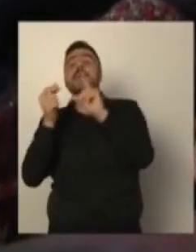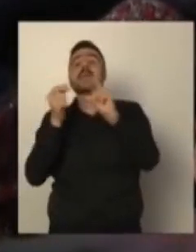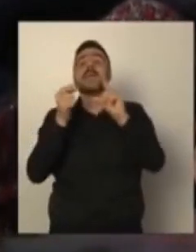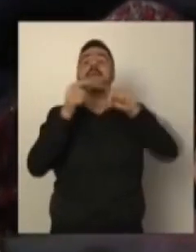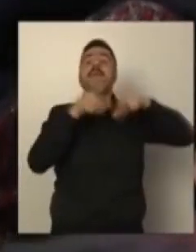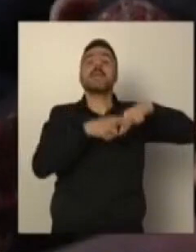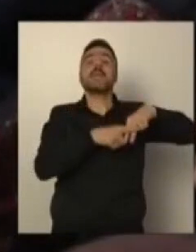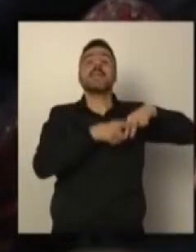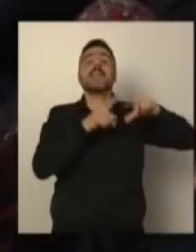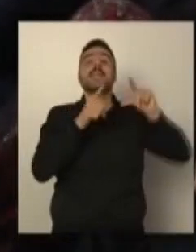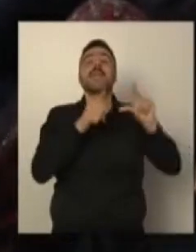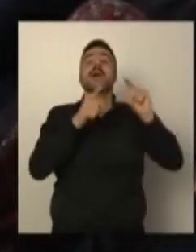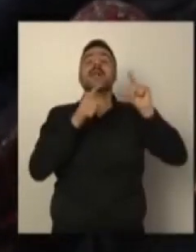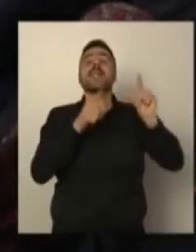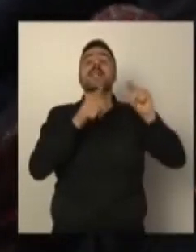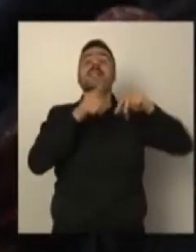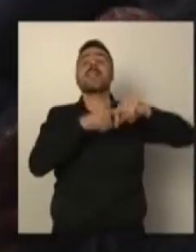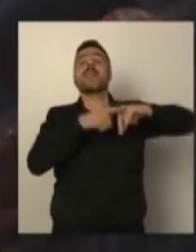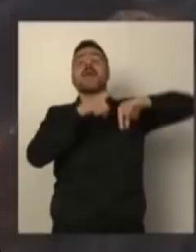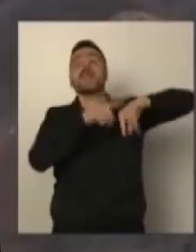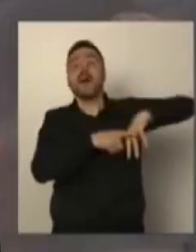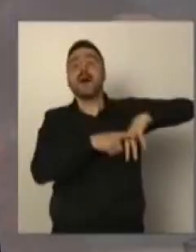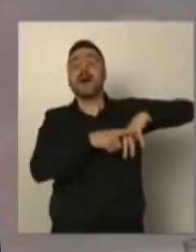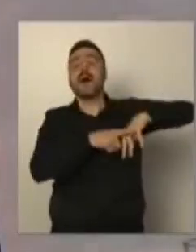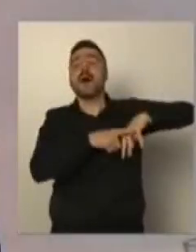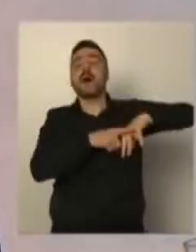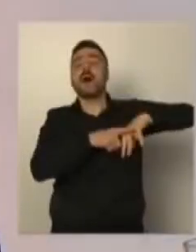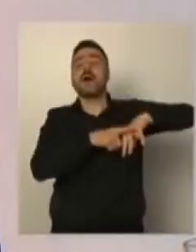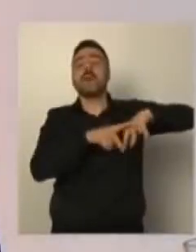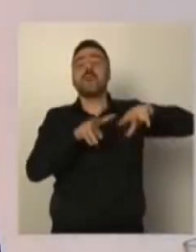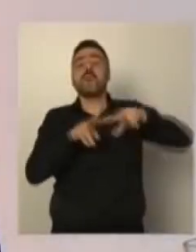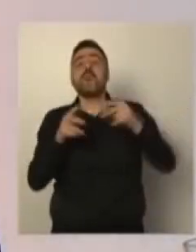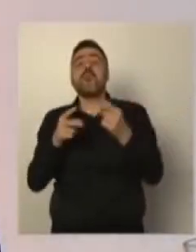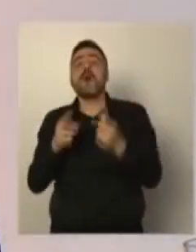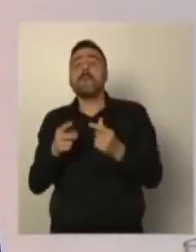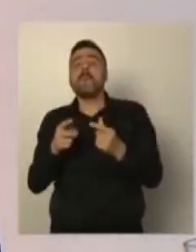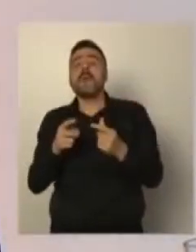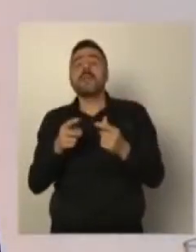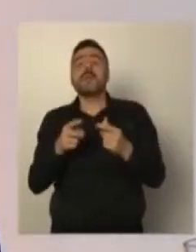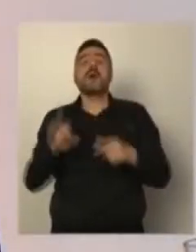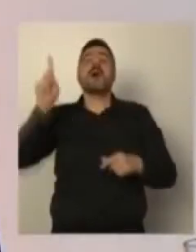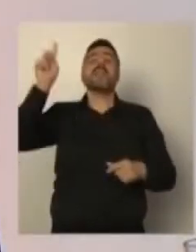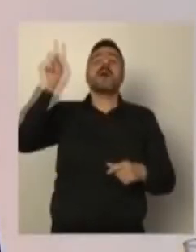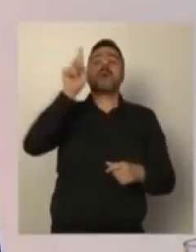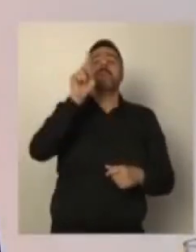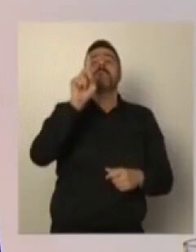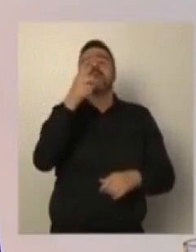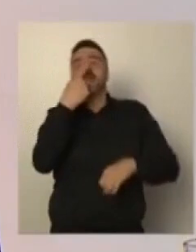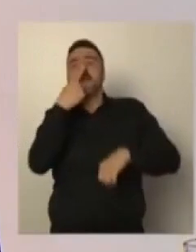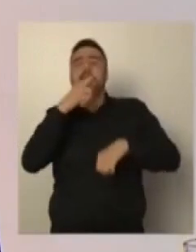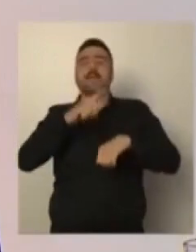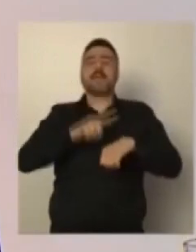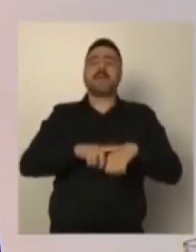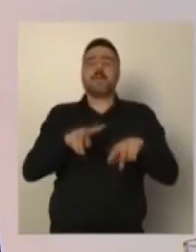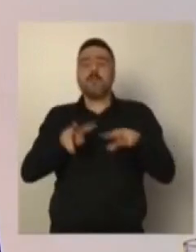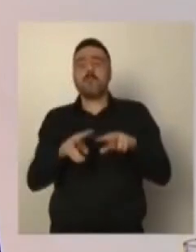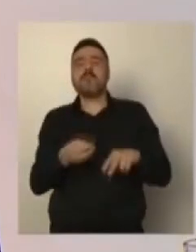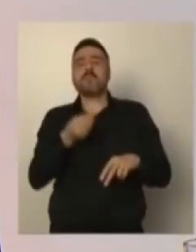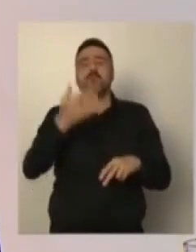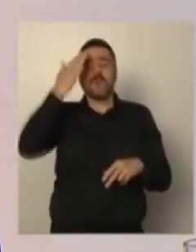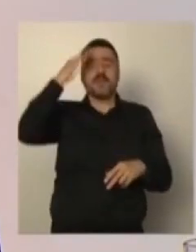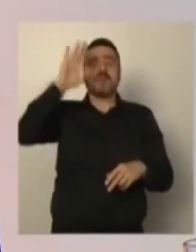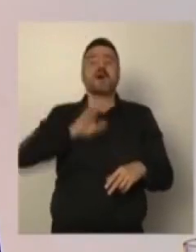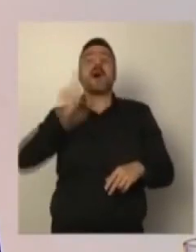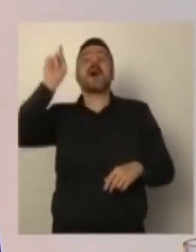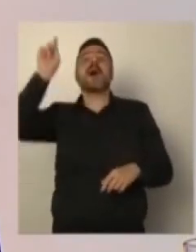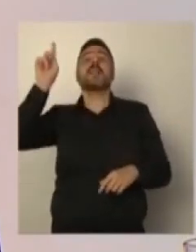cümlelerini ifade ediyoruz. Yani Allah'tan başka ilah yoktur. Hazreti Muhammed Mustafa onun kulu